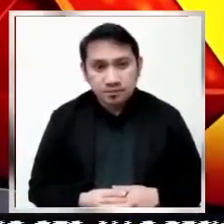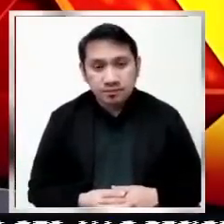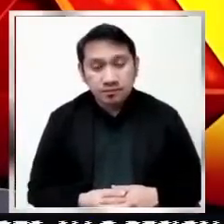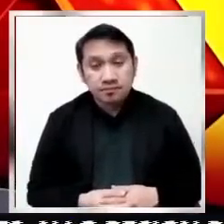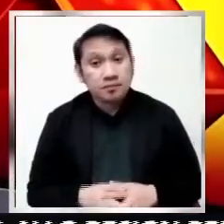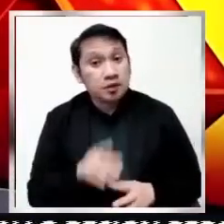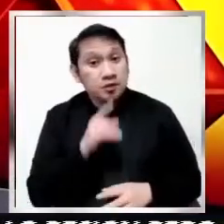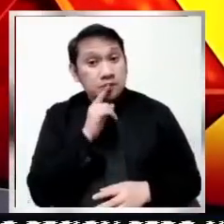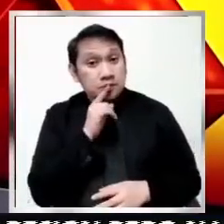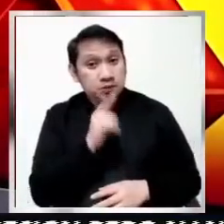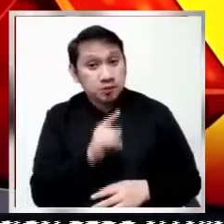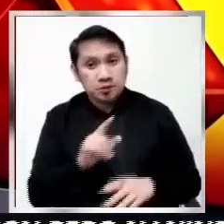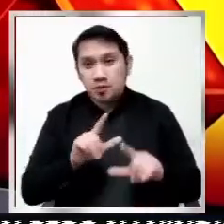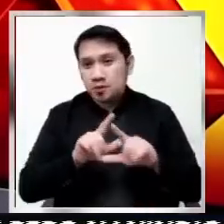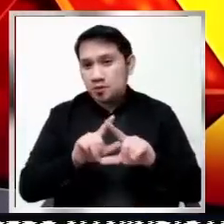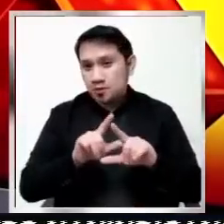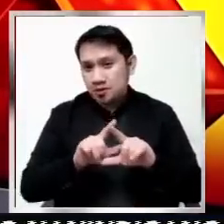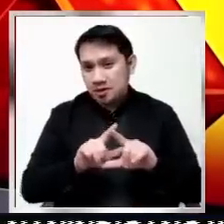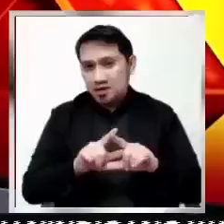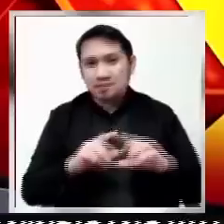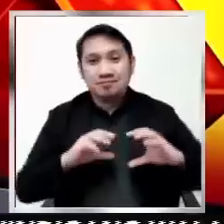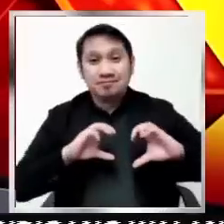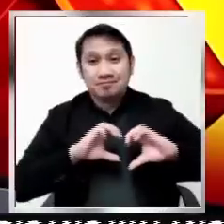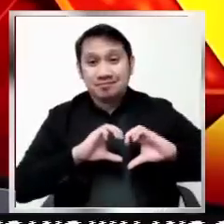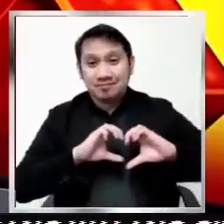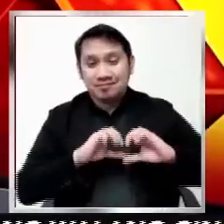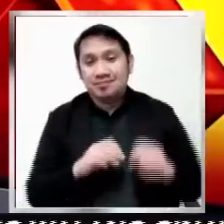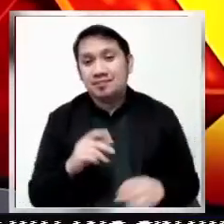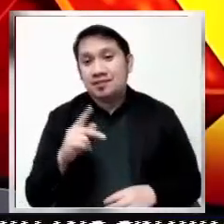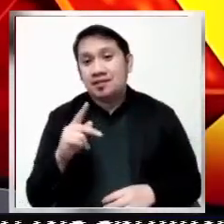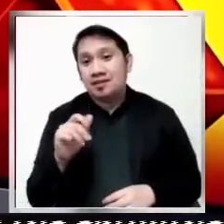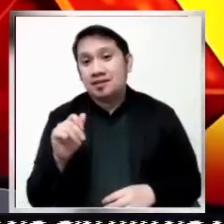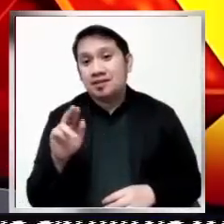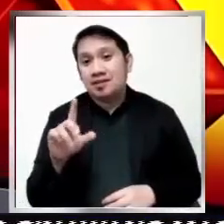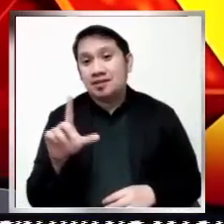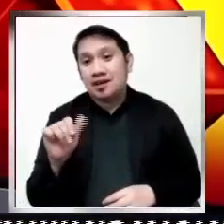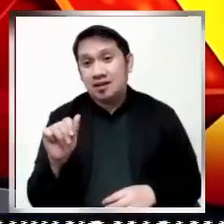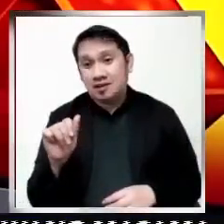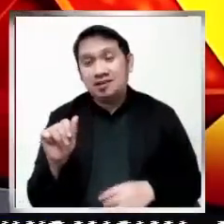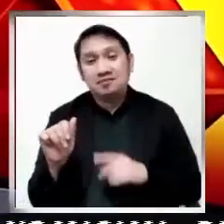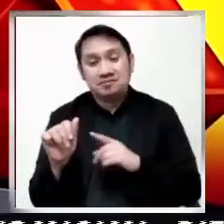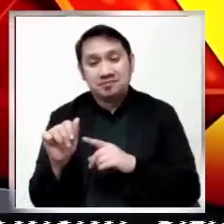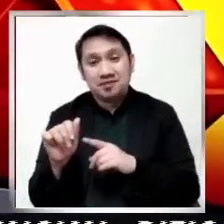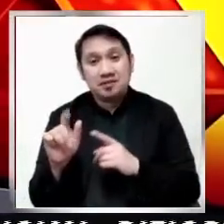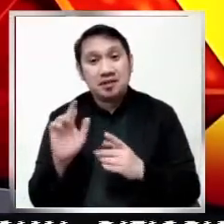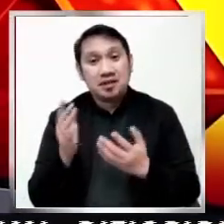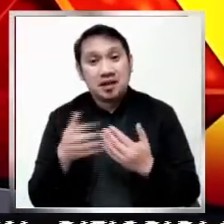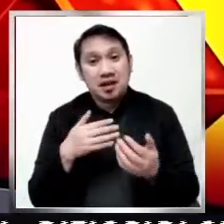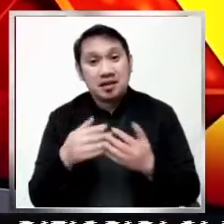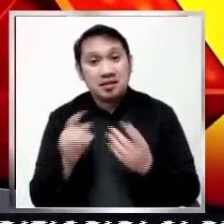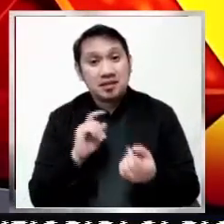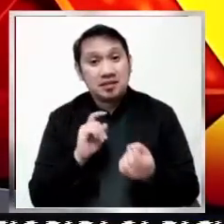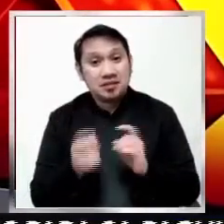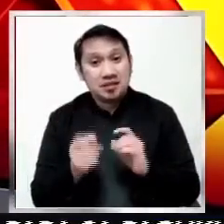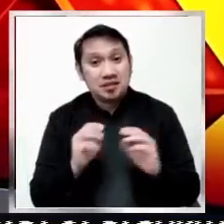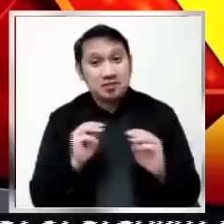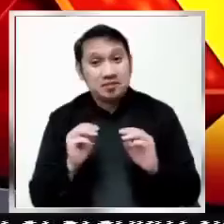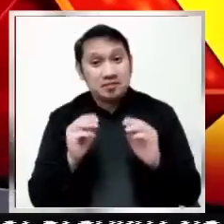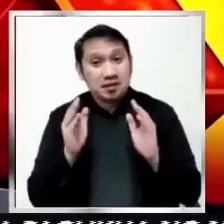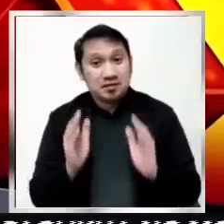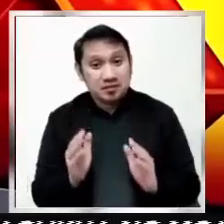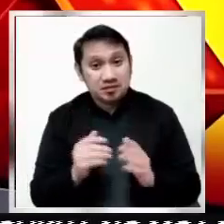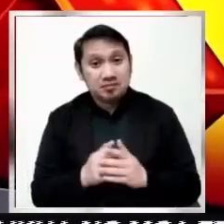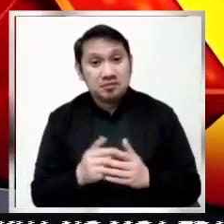dignified and loyal kapuso. Yan ang tiniyak ni Carla Abellana kahit nagpalit ng management. May nilinaw din siya kaugnay ng naging manager